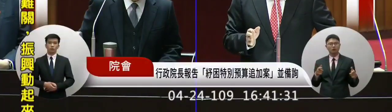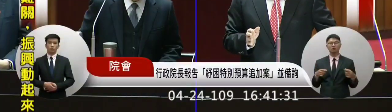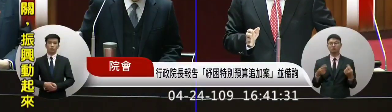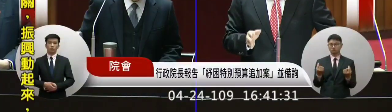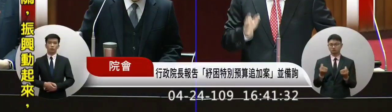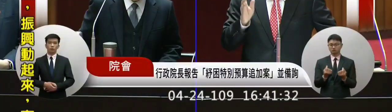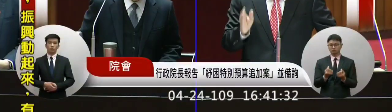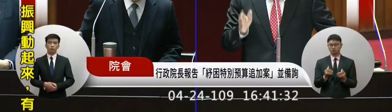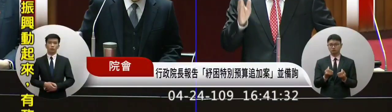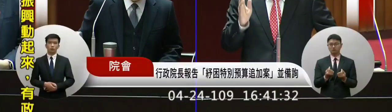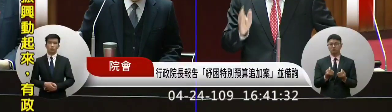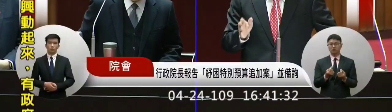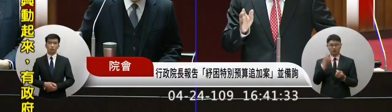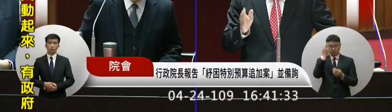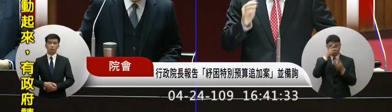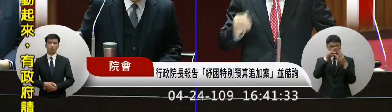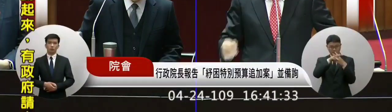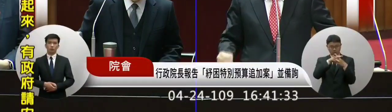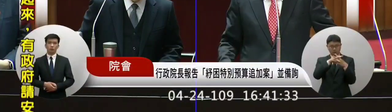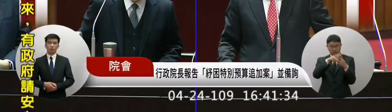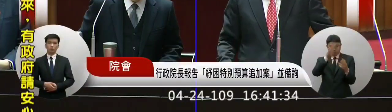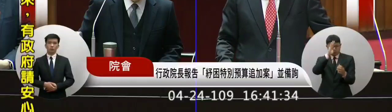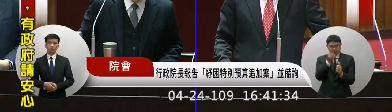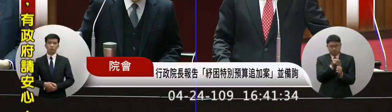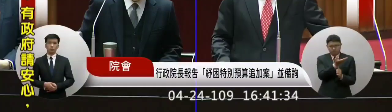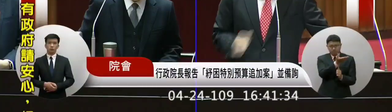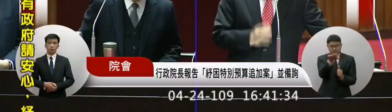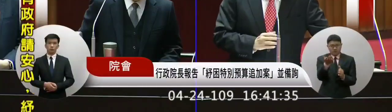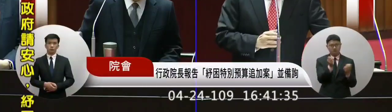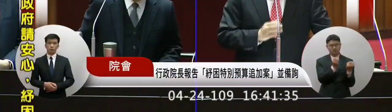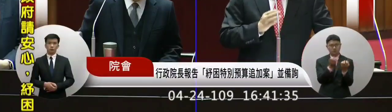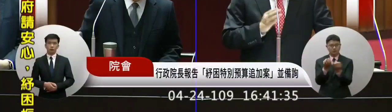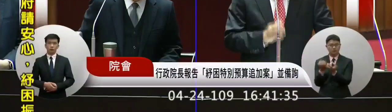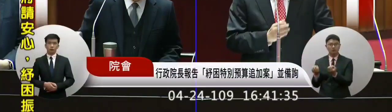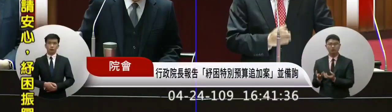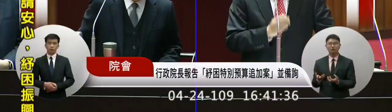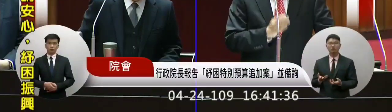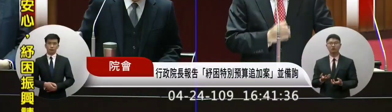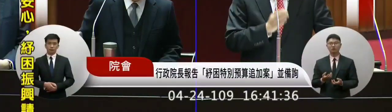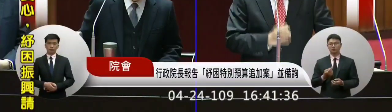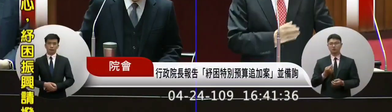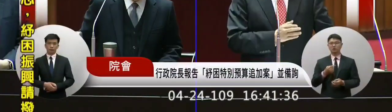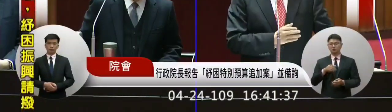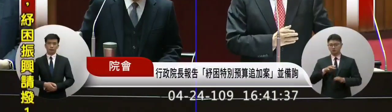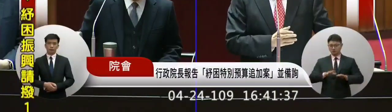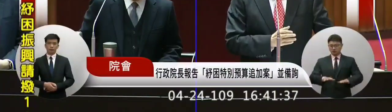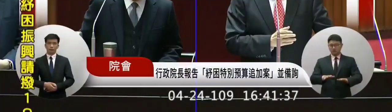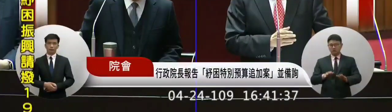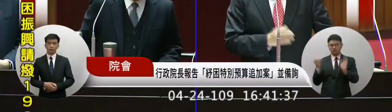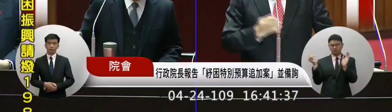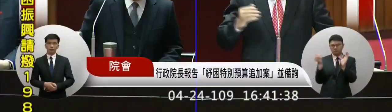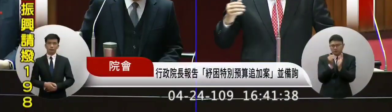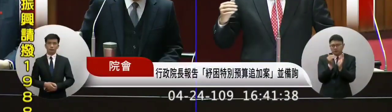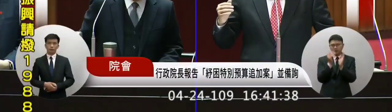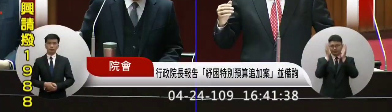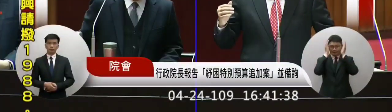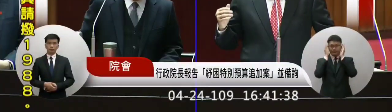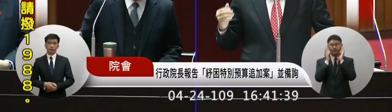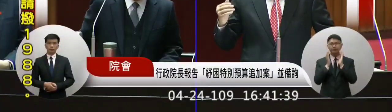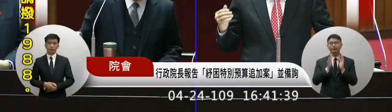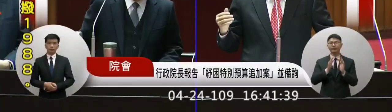包括现在欧洲疫情的爆发，现在我们已经逐步要进入夏天，